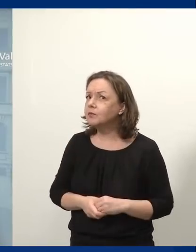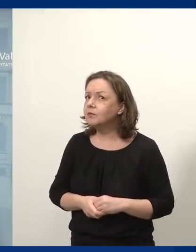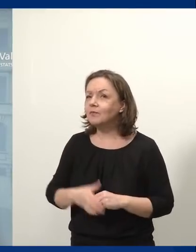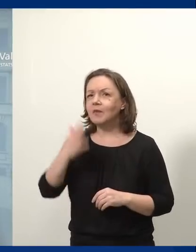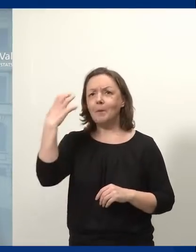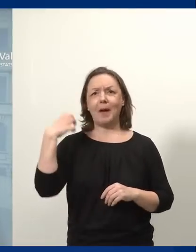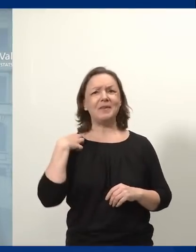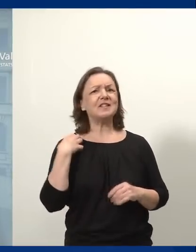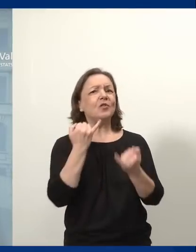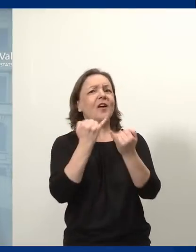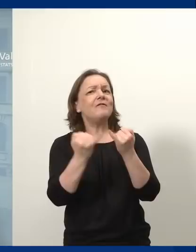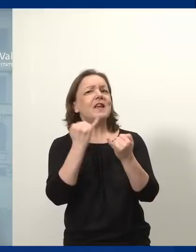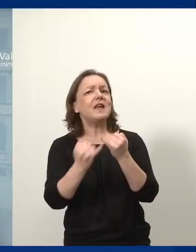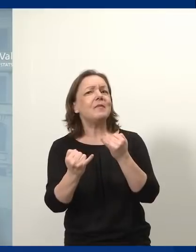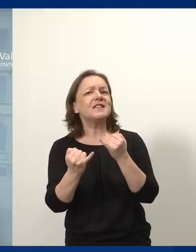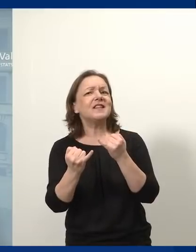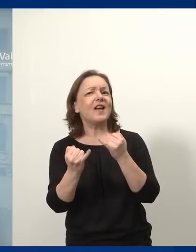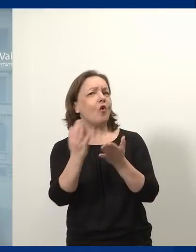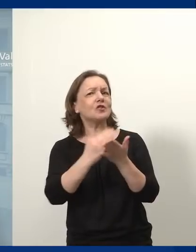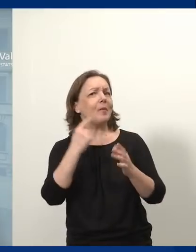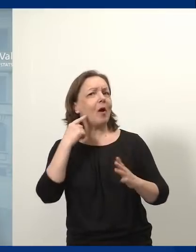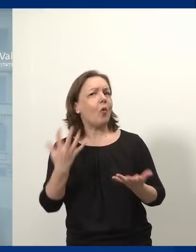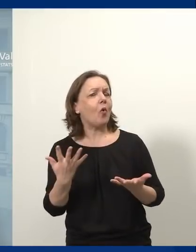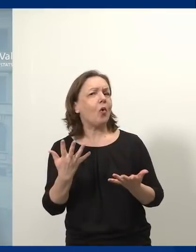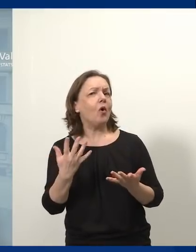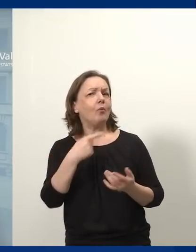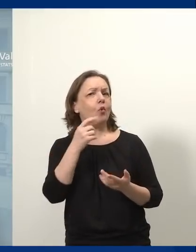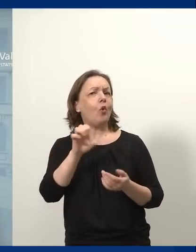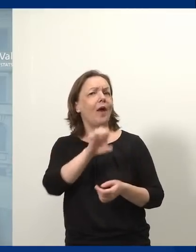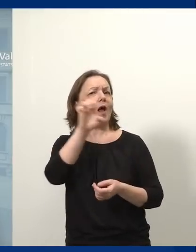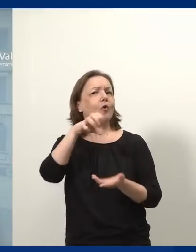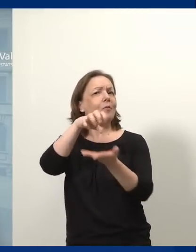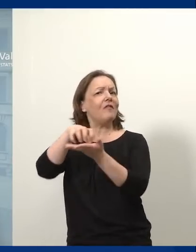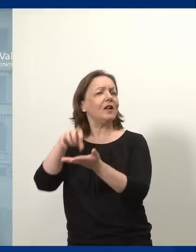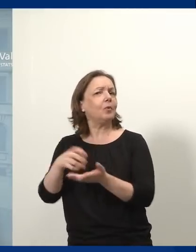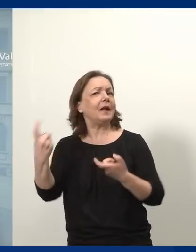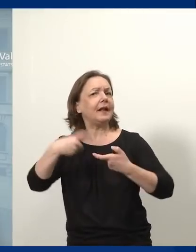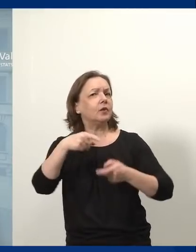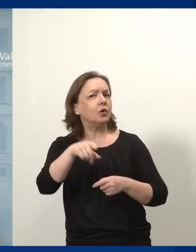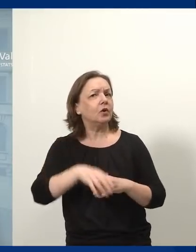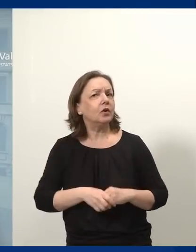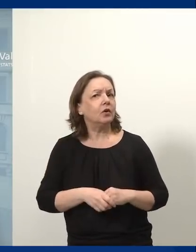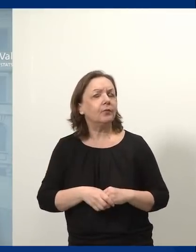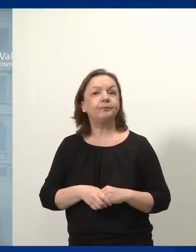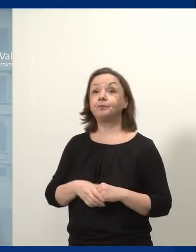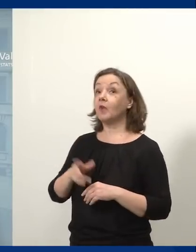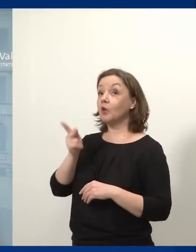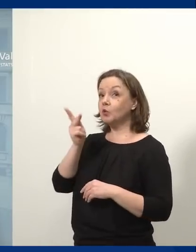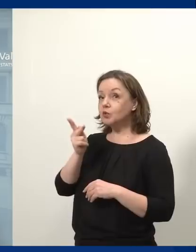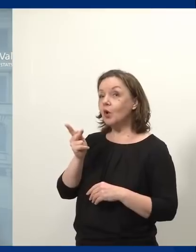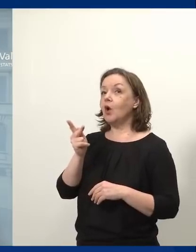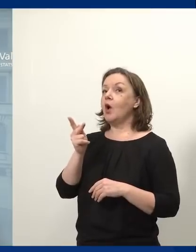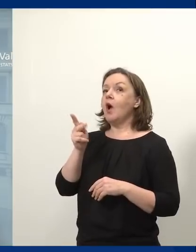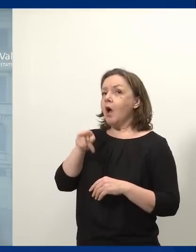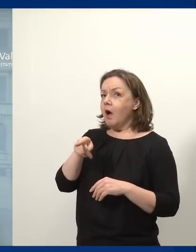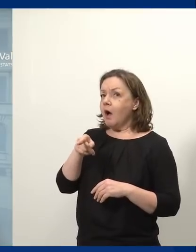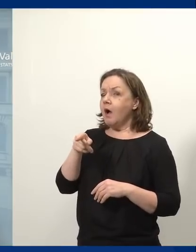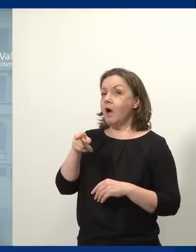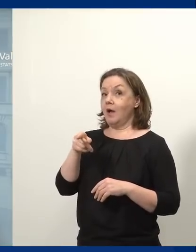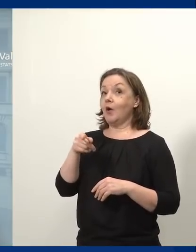kysymystä viimeistä osaa. Mihin viittasitte, kun viittasitte muihin Euroopan maihin? Siis, että on puhuttu tällaista, että on